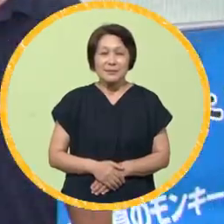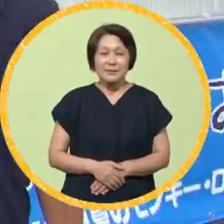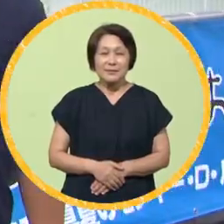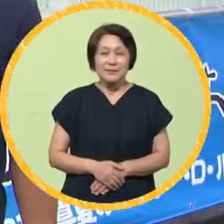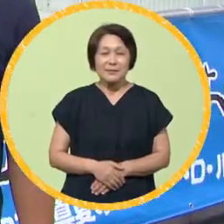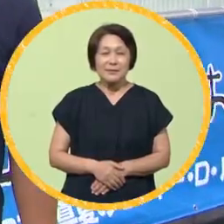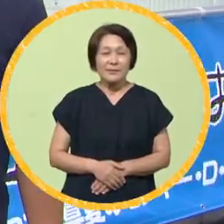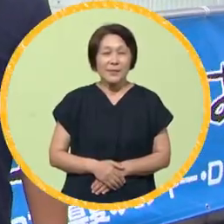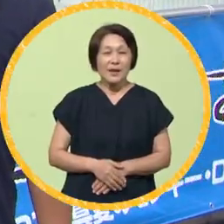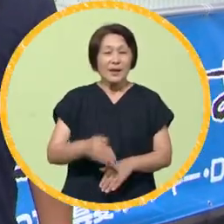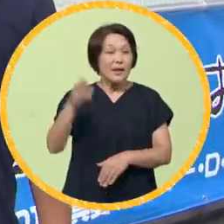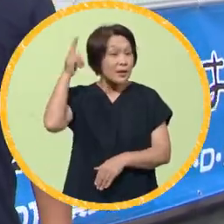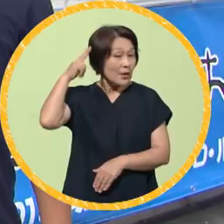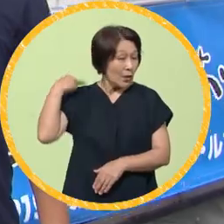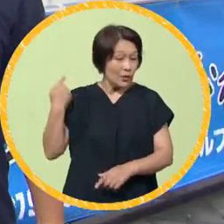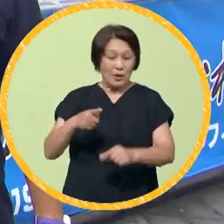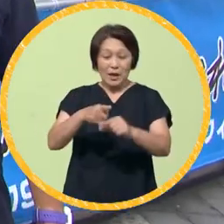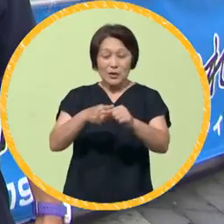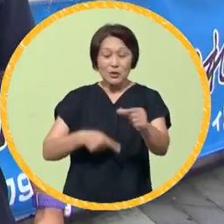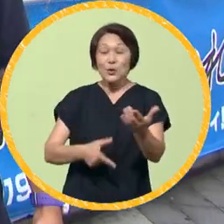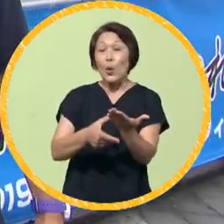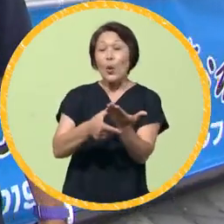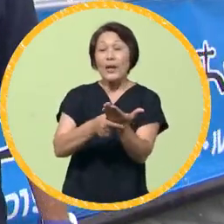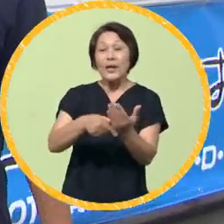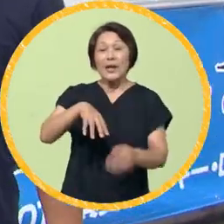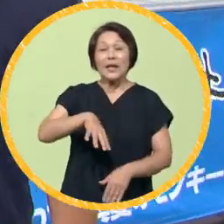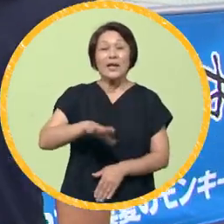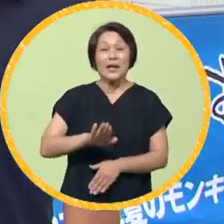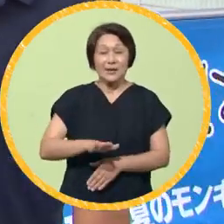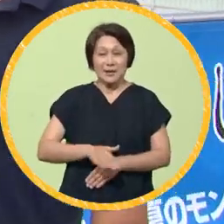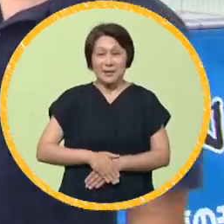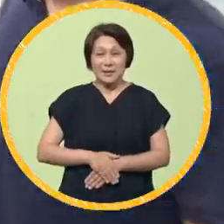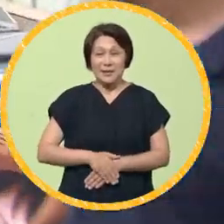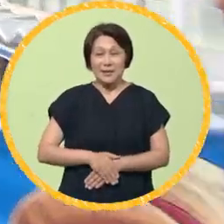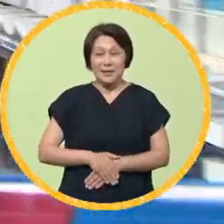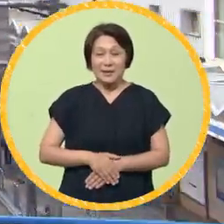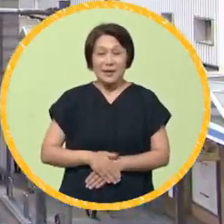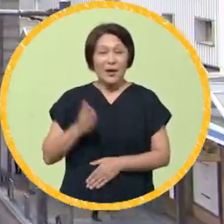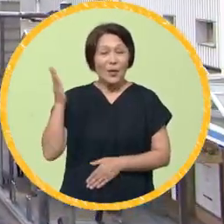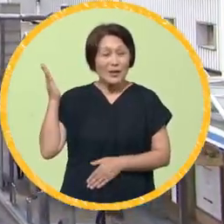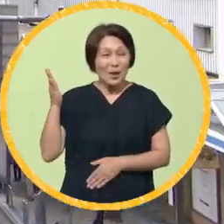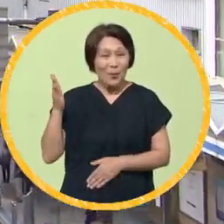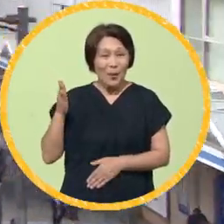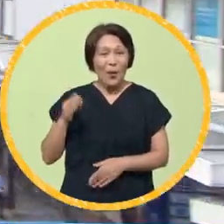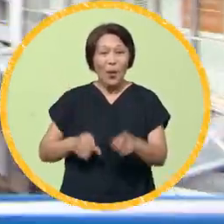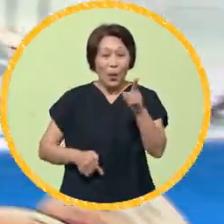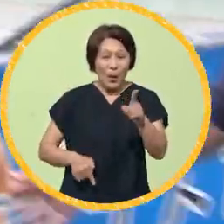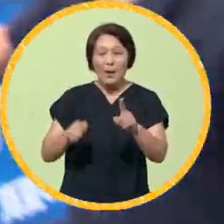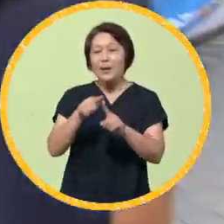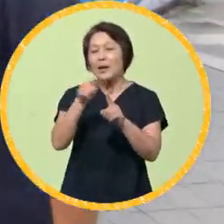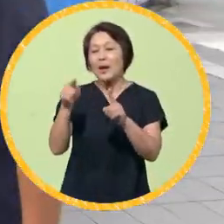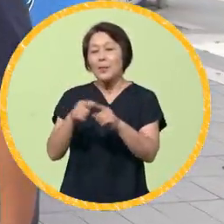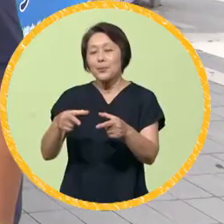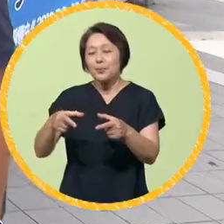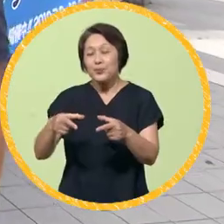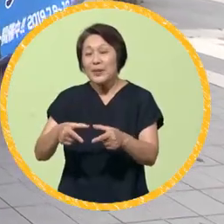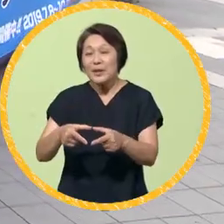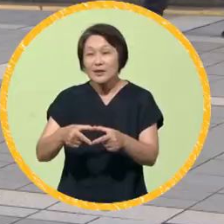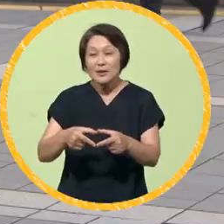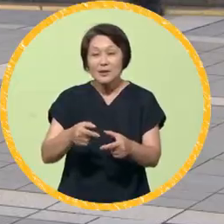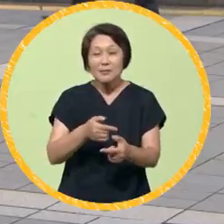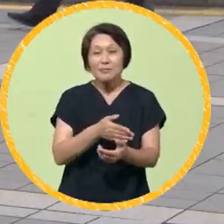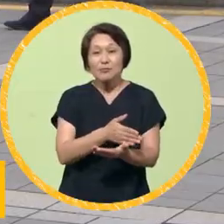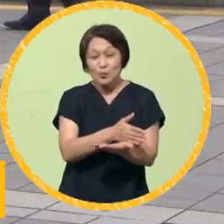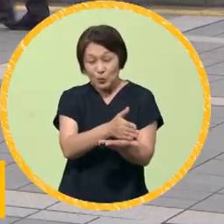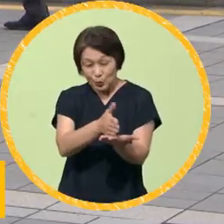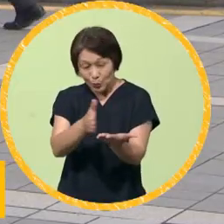さあ、横須賀中央駅の駅前にやってきましたけど、はい、またここもちょっとワンピース尽くしじゃないですか？ そうなんですよ、はい、こちらの横断幕とか、